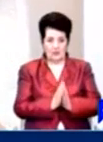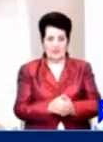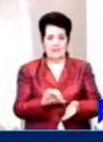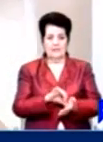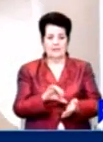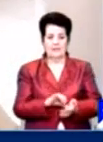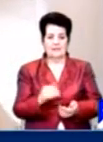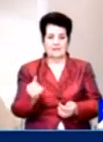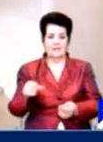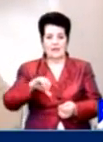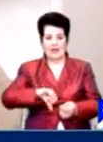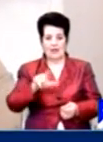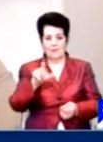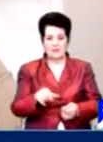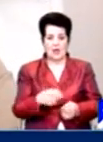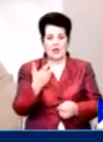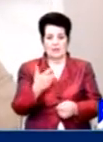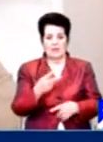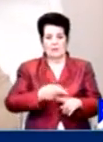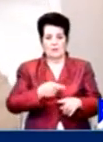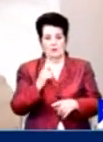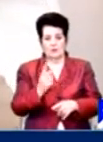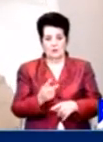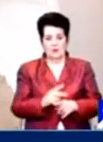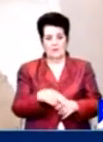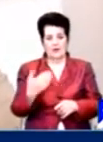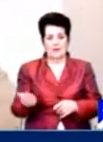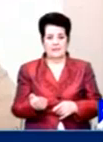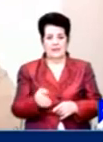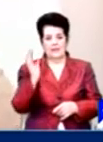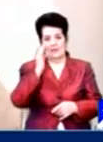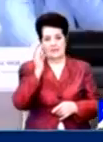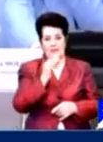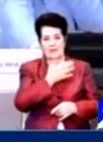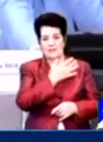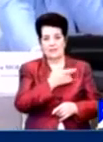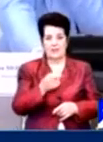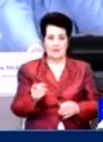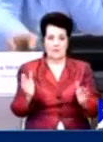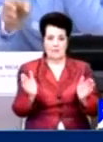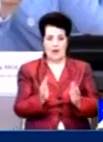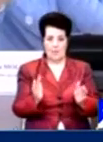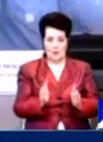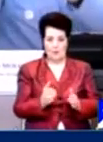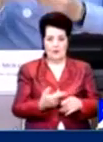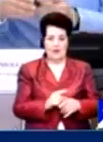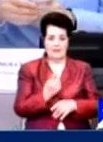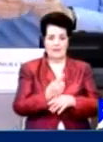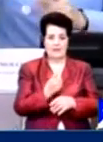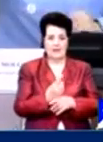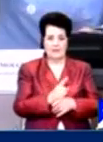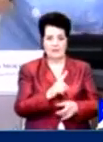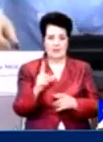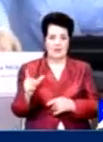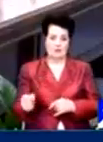partea reprezentanților 3+2 în determinarea părții transnistrene să elimine, în termenul cel mai apropiat, interdicția de a călători